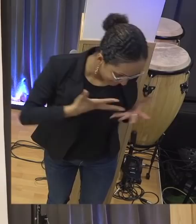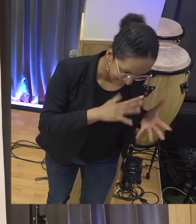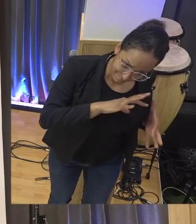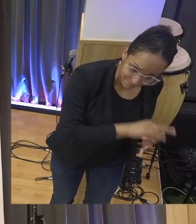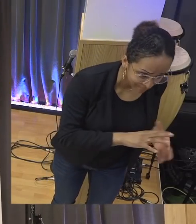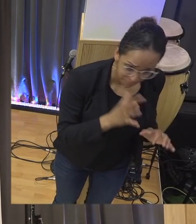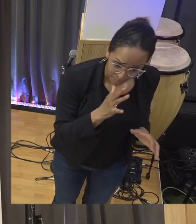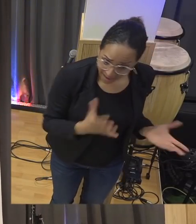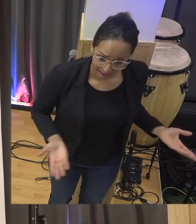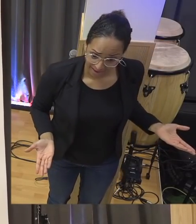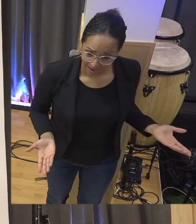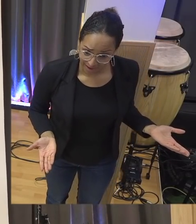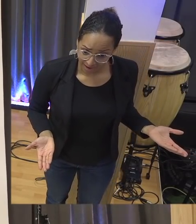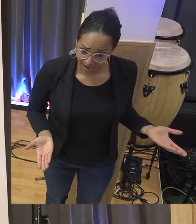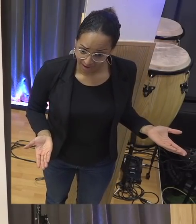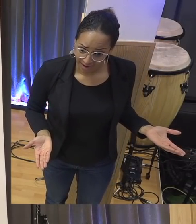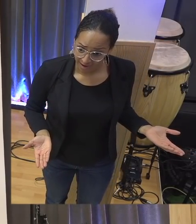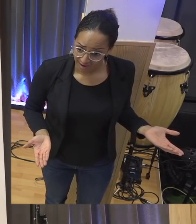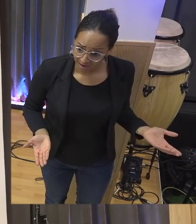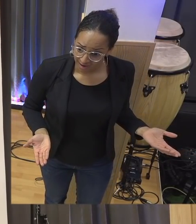Pour terminer,